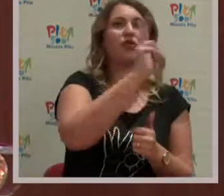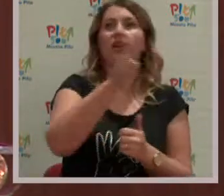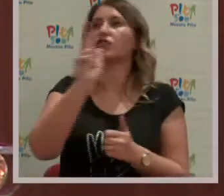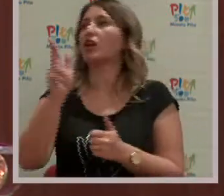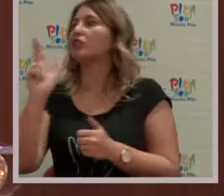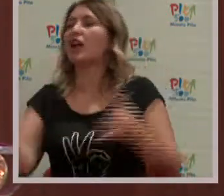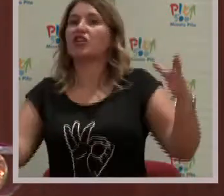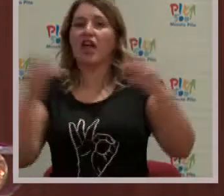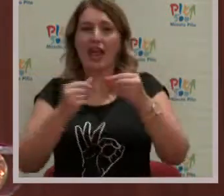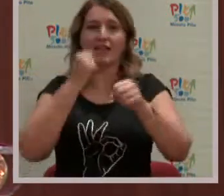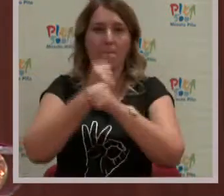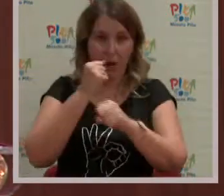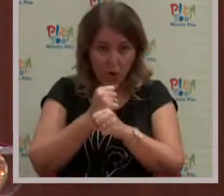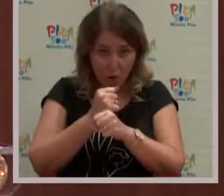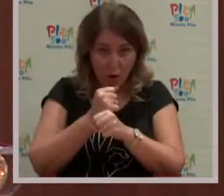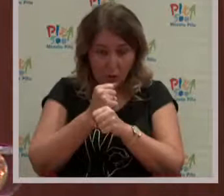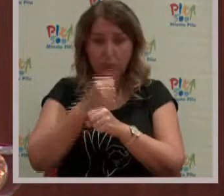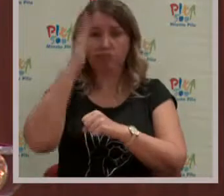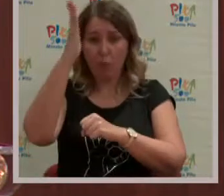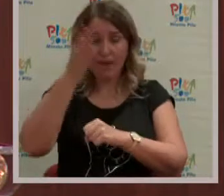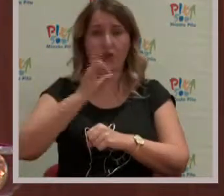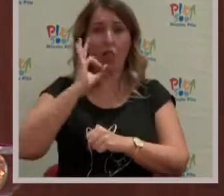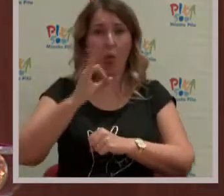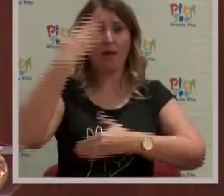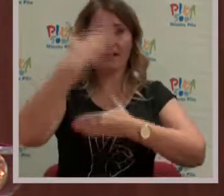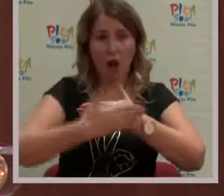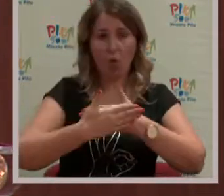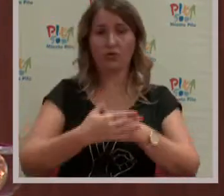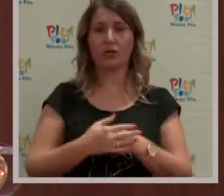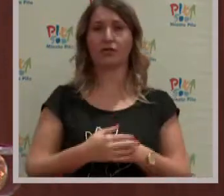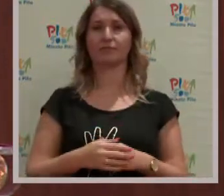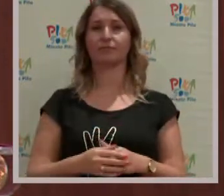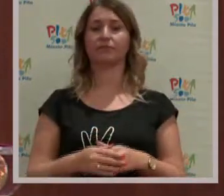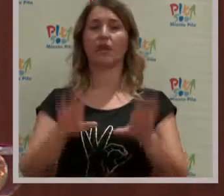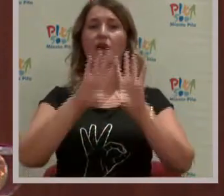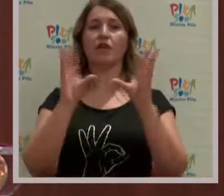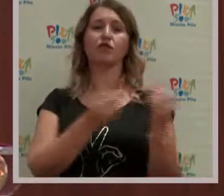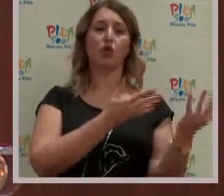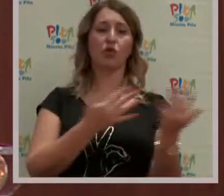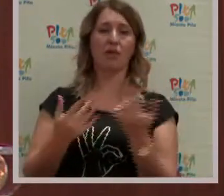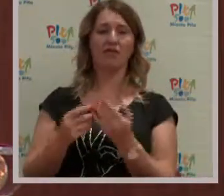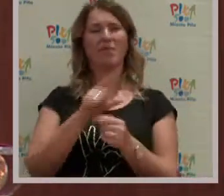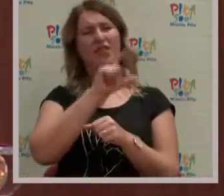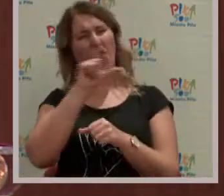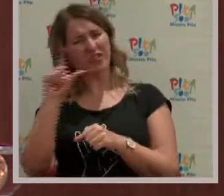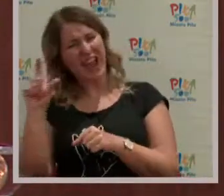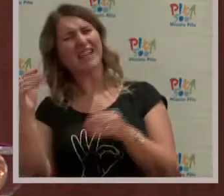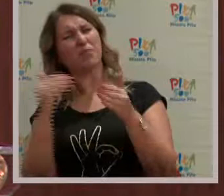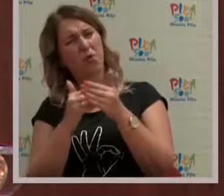możliwy dobry koniec. Wtedy można mówić o rozliczeniach rozłożonych być może w czasie, ale jednak